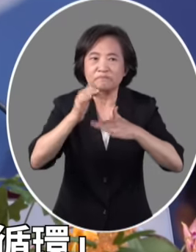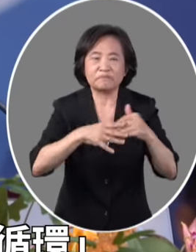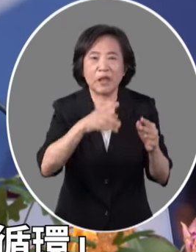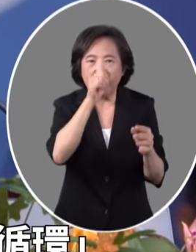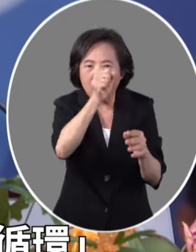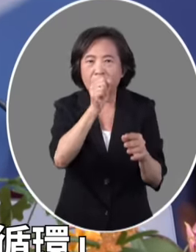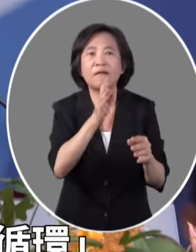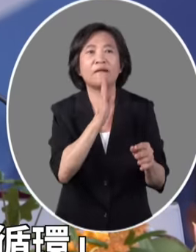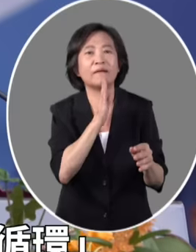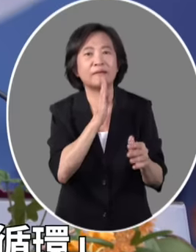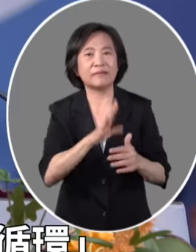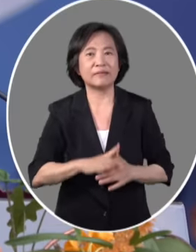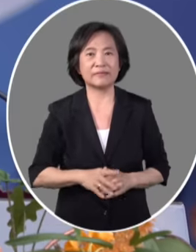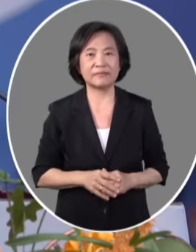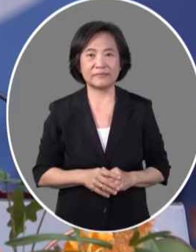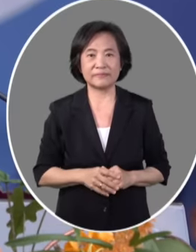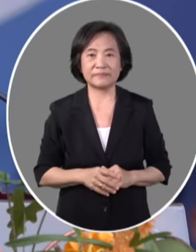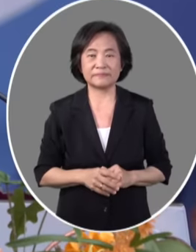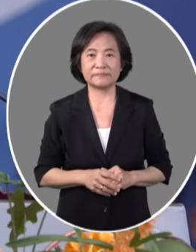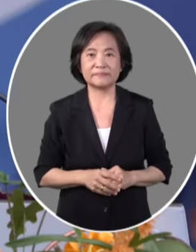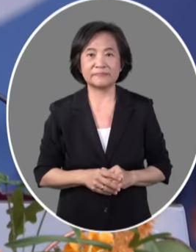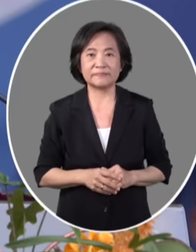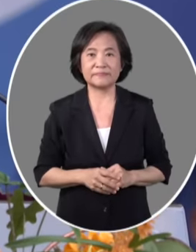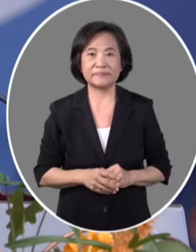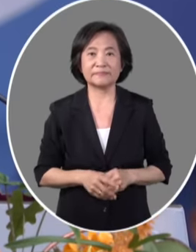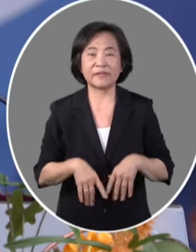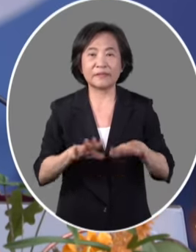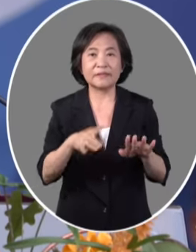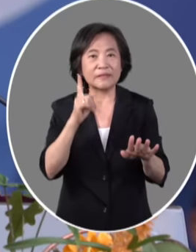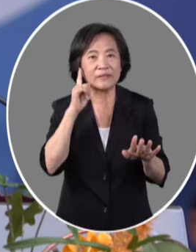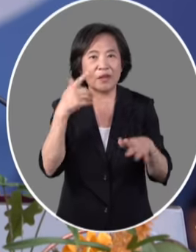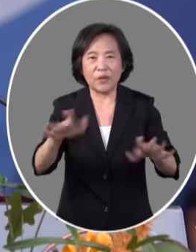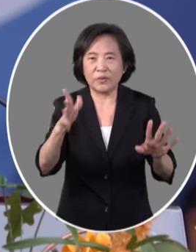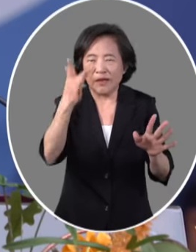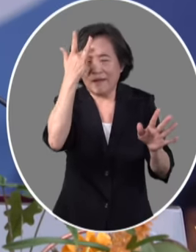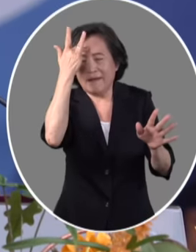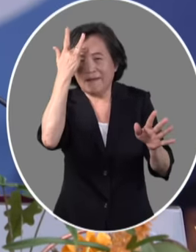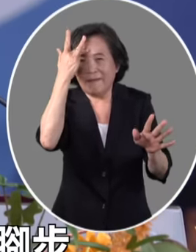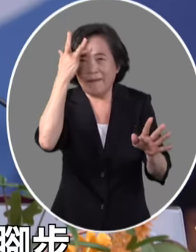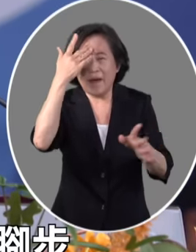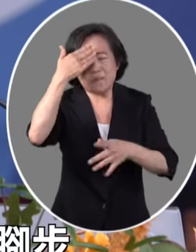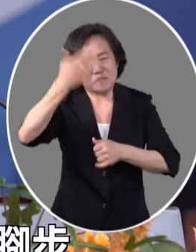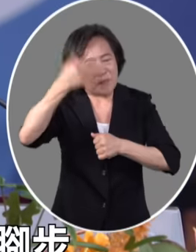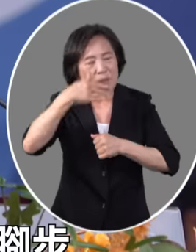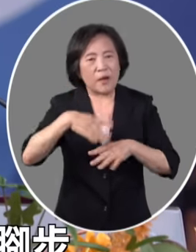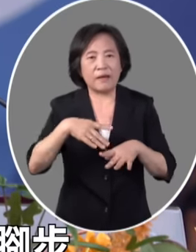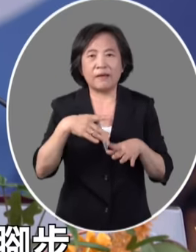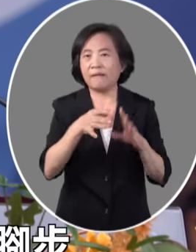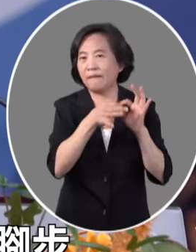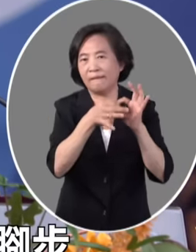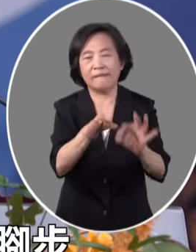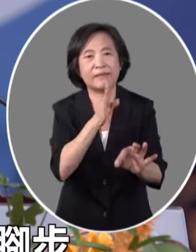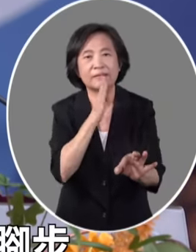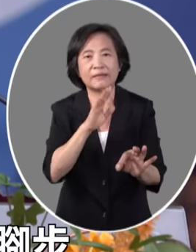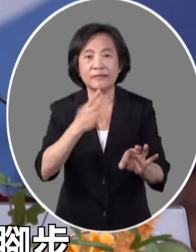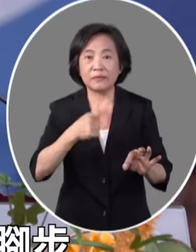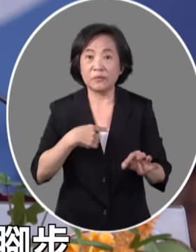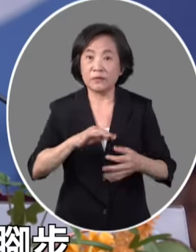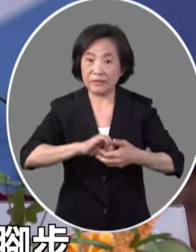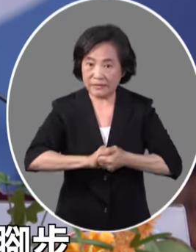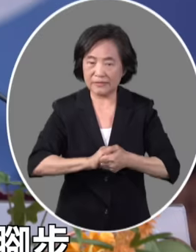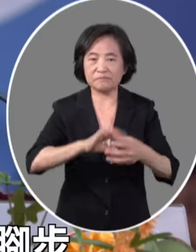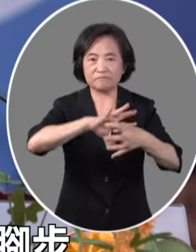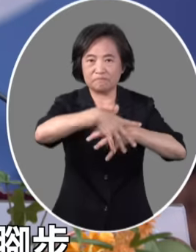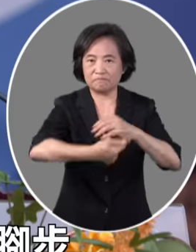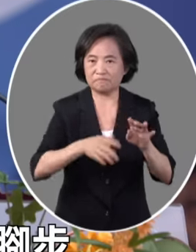环。尽管阻挠未曾停歇，但我们没有停下走向世界